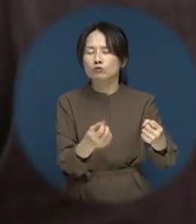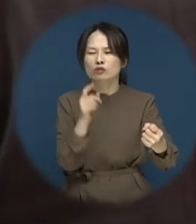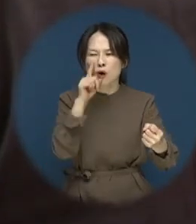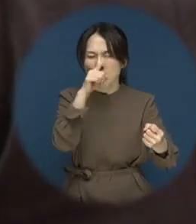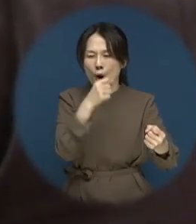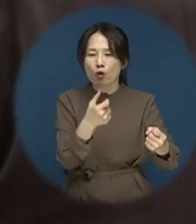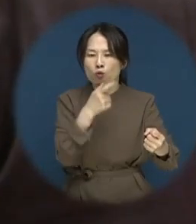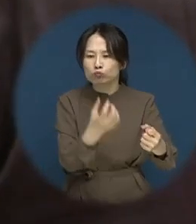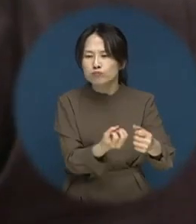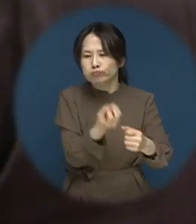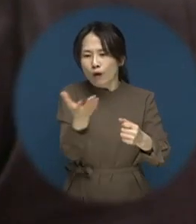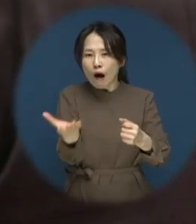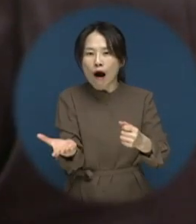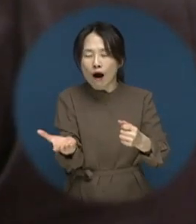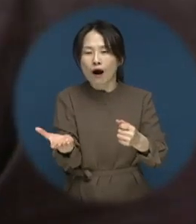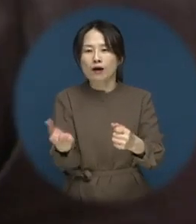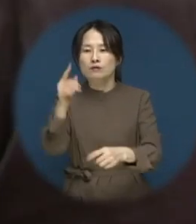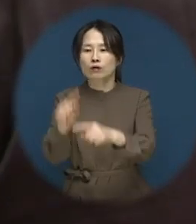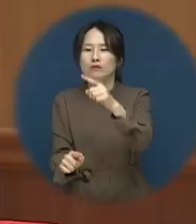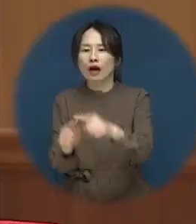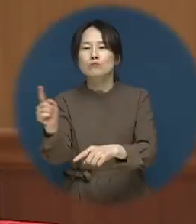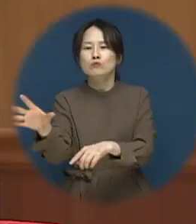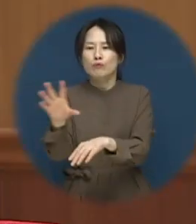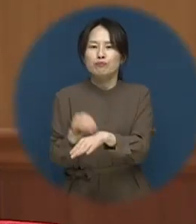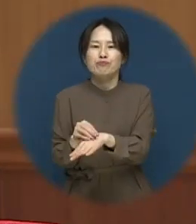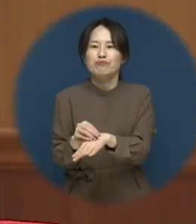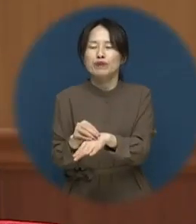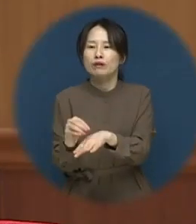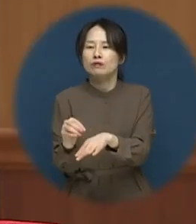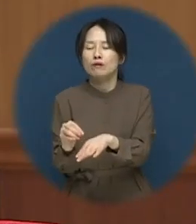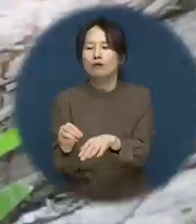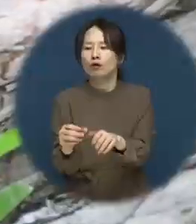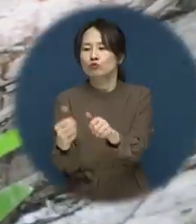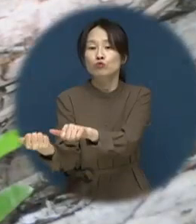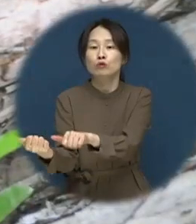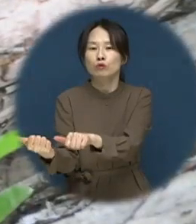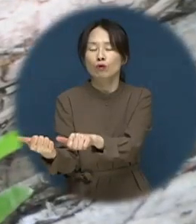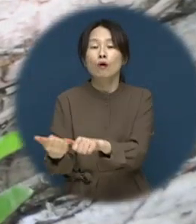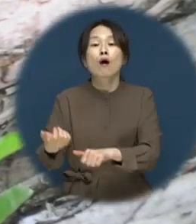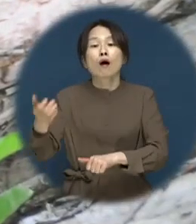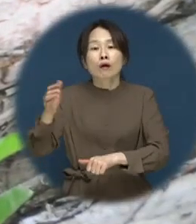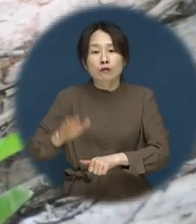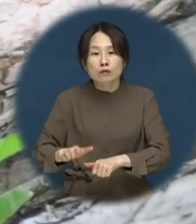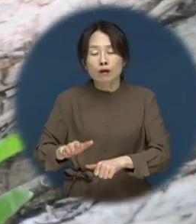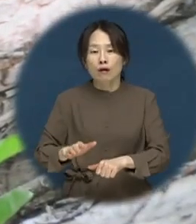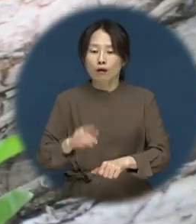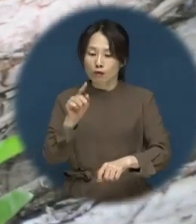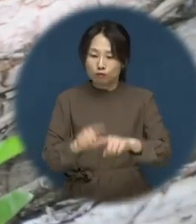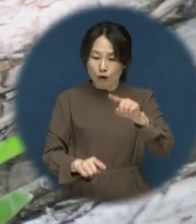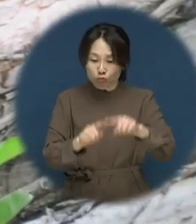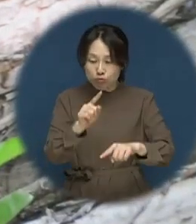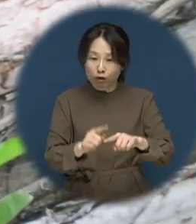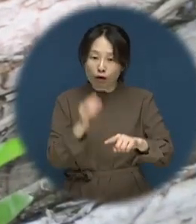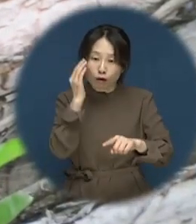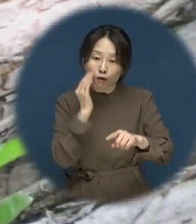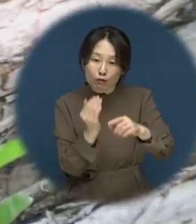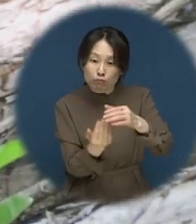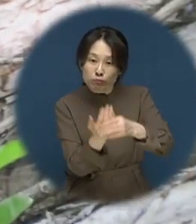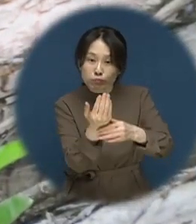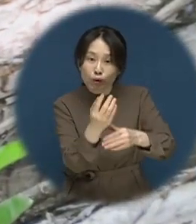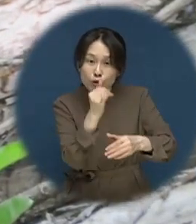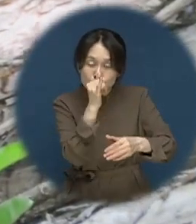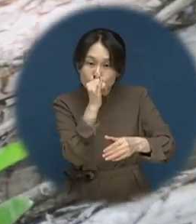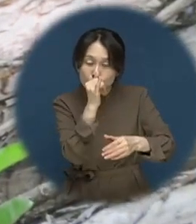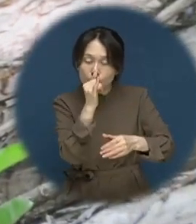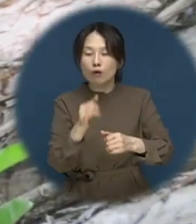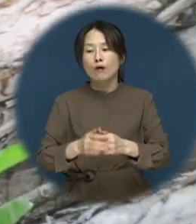싹은 해마다 나왔을까요? 싹 해마다 나와요. 싹이. 예. 예. 왜 그러냐? 뿌리는 완전히 썩어도 줄기에 있는 양분